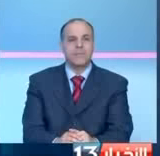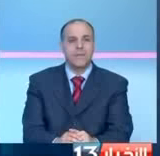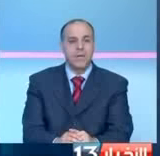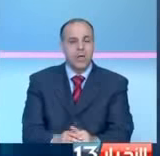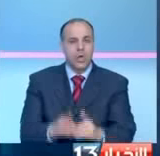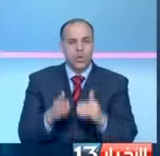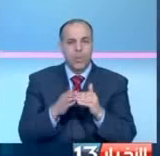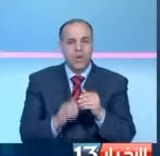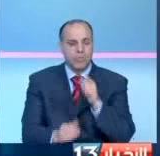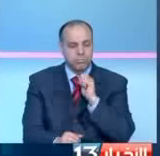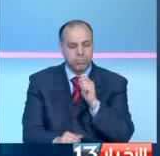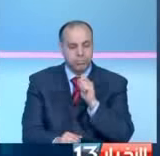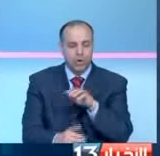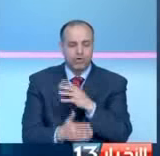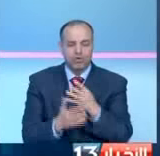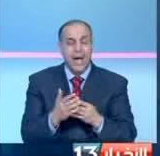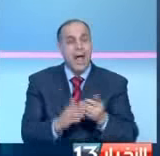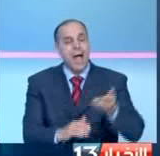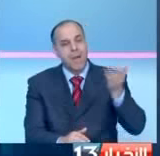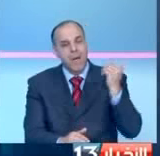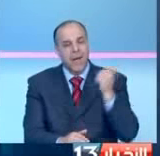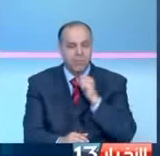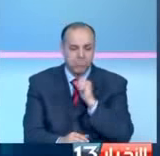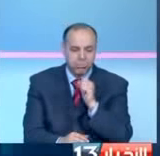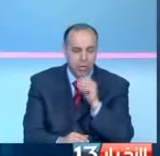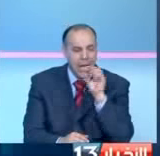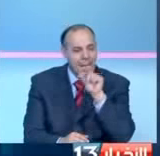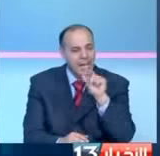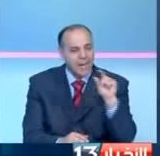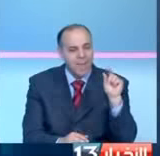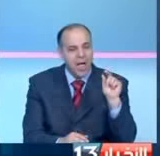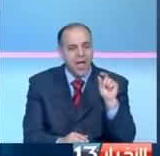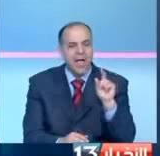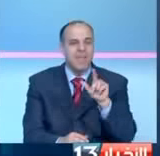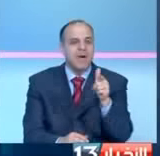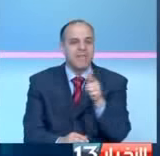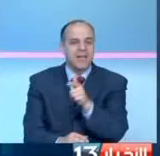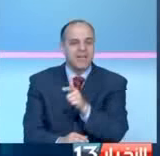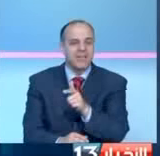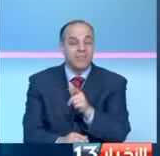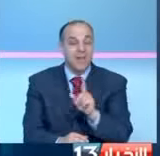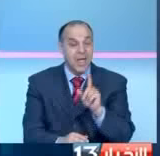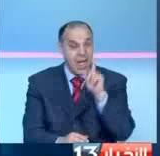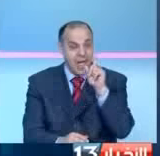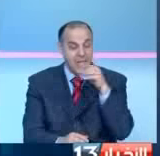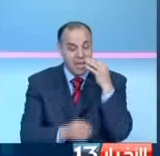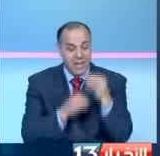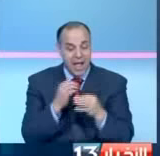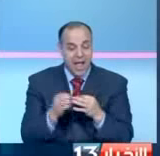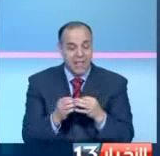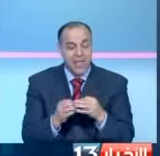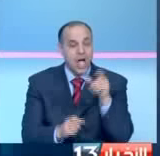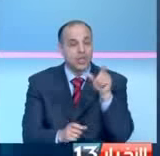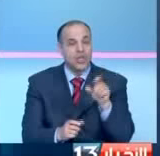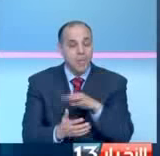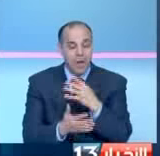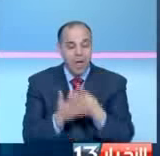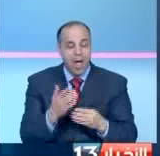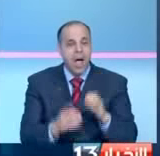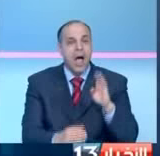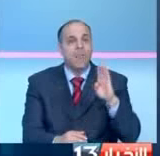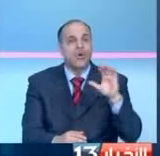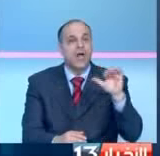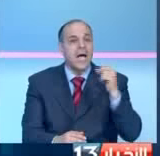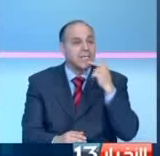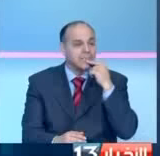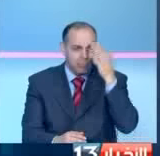لطالما تغنينا بأشعاره، لطالما تغنينا بالكلمات التي ليست كالكلمات. نتحدث عن أشعار أبو القاسم الشابي